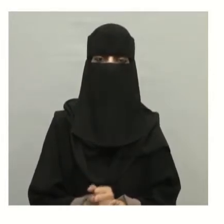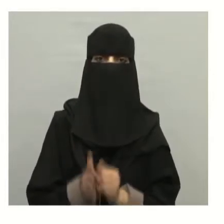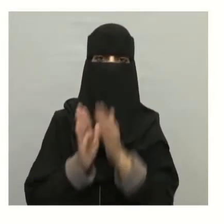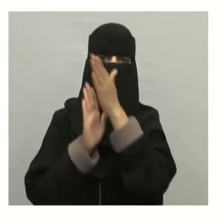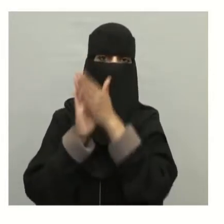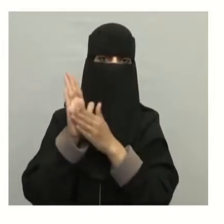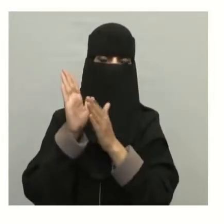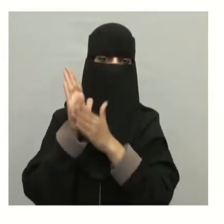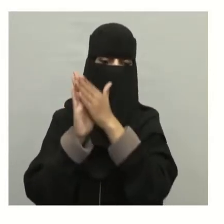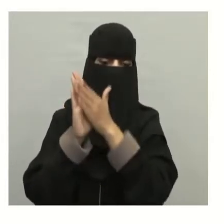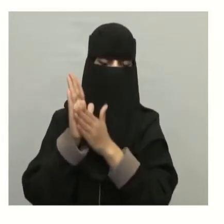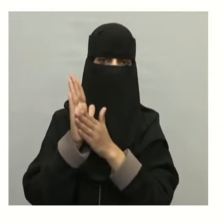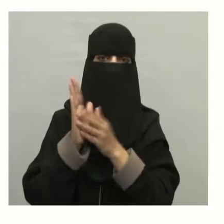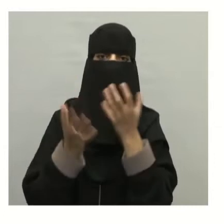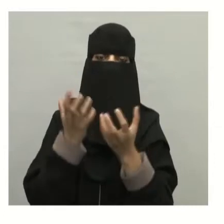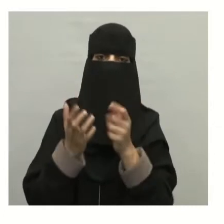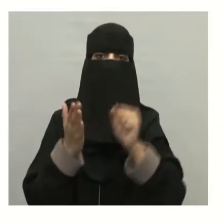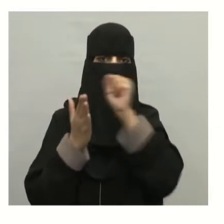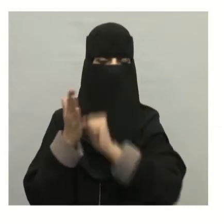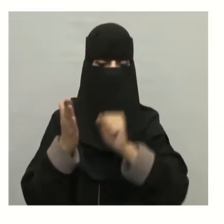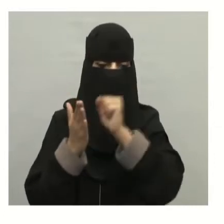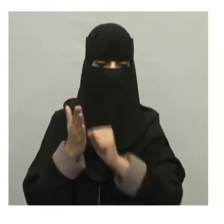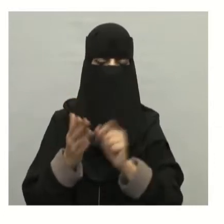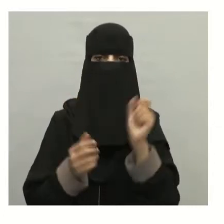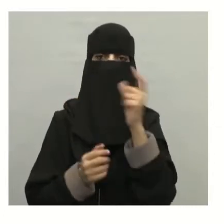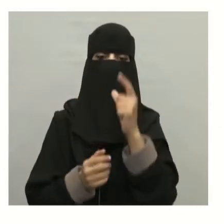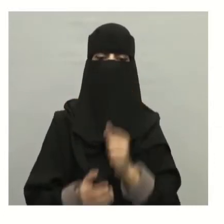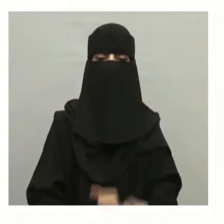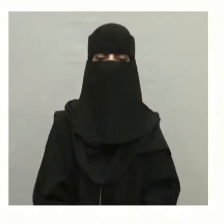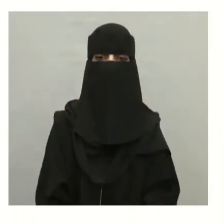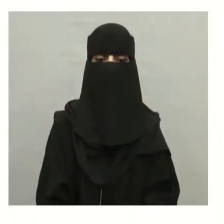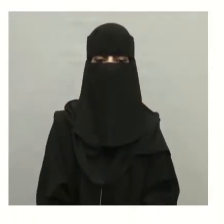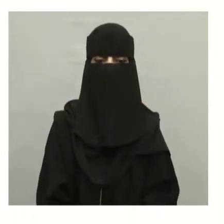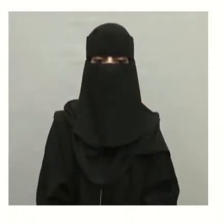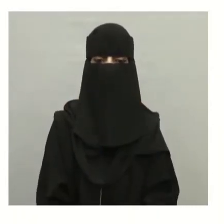جدران المطبخ أيضا تحتاج إلى التنظيف الشهري.